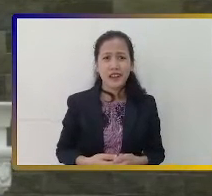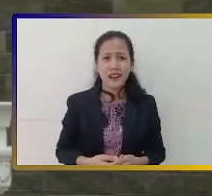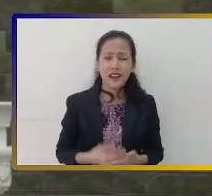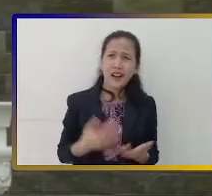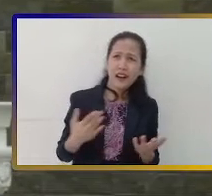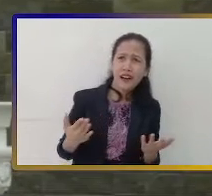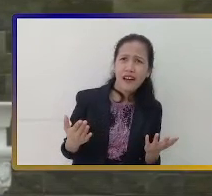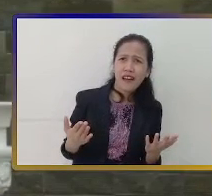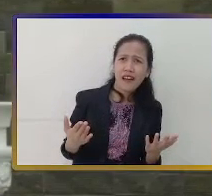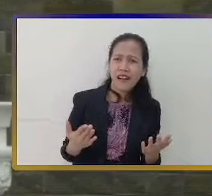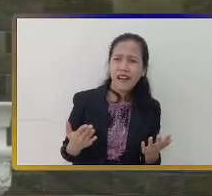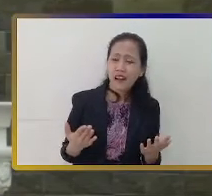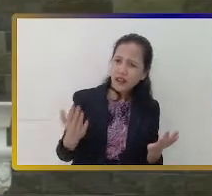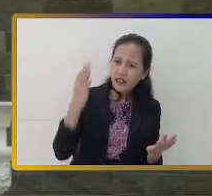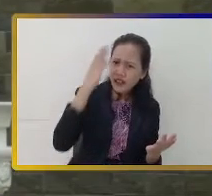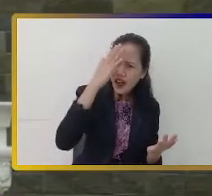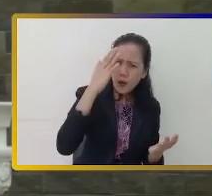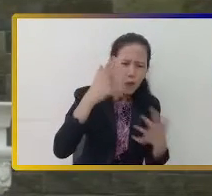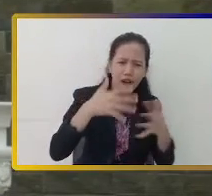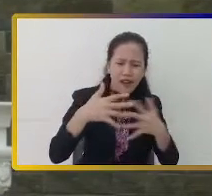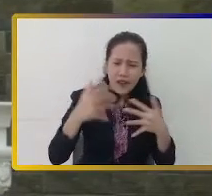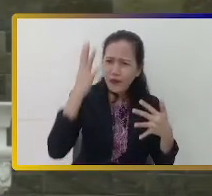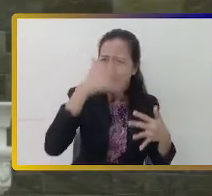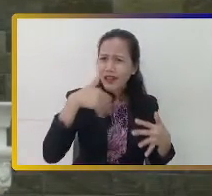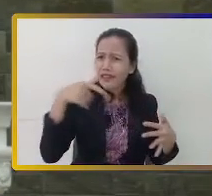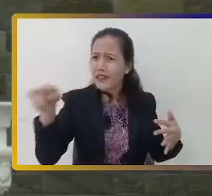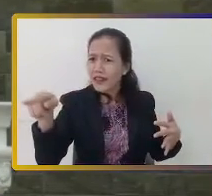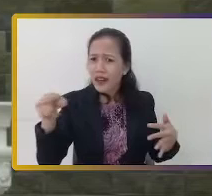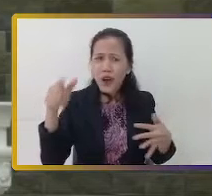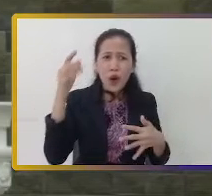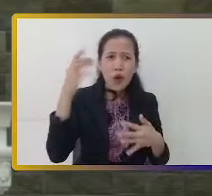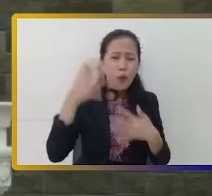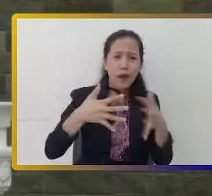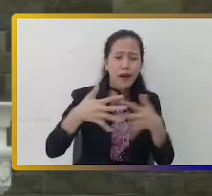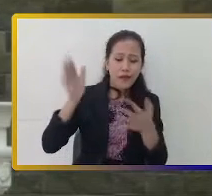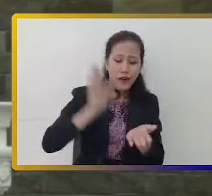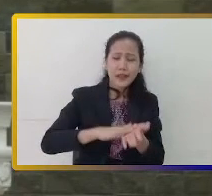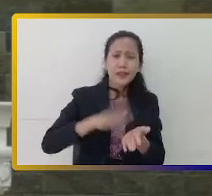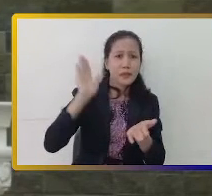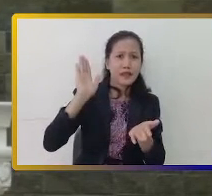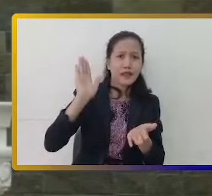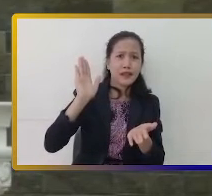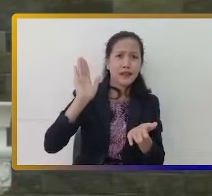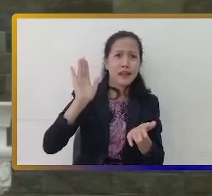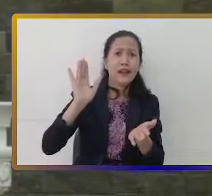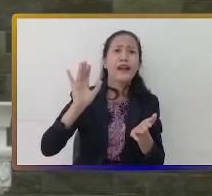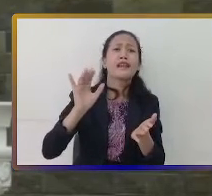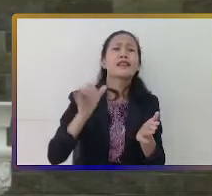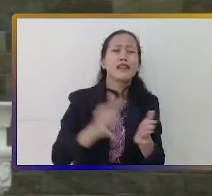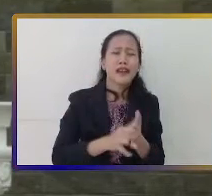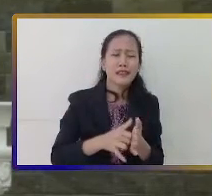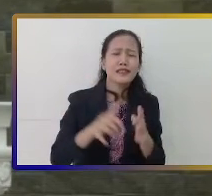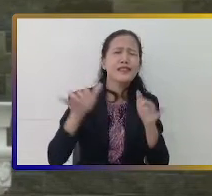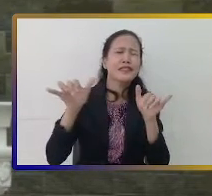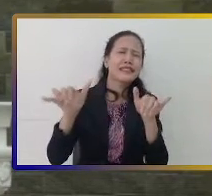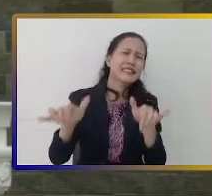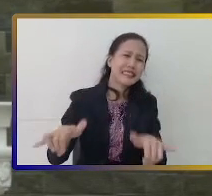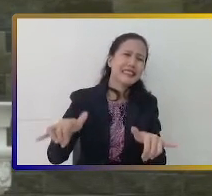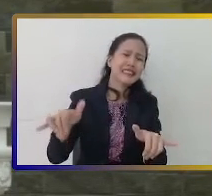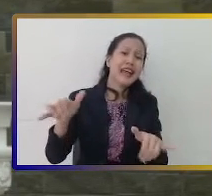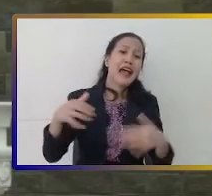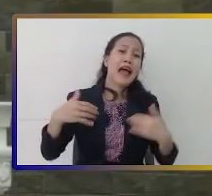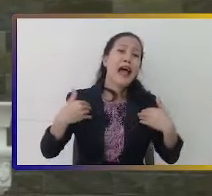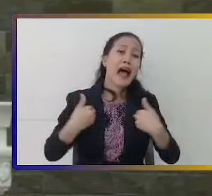anuman ang ganda ng alaga mo, anuman ang mahal ng alaga mo, still yung alaga niyan hindi magsasabi